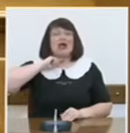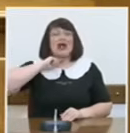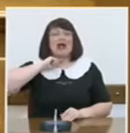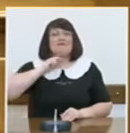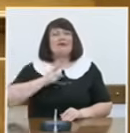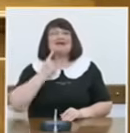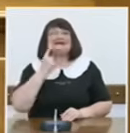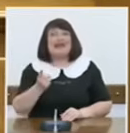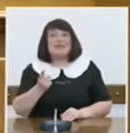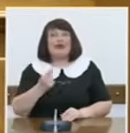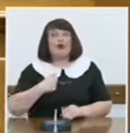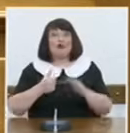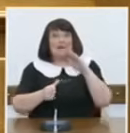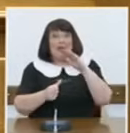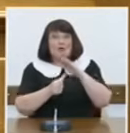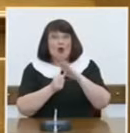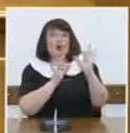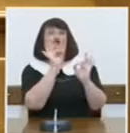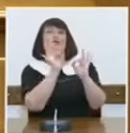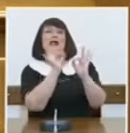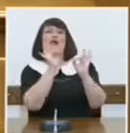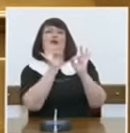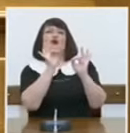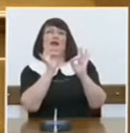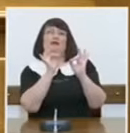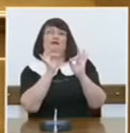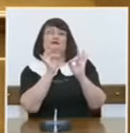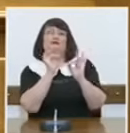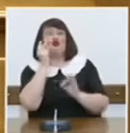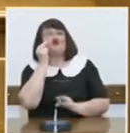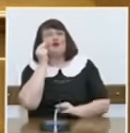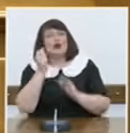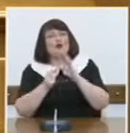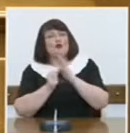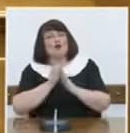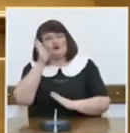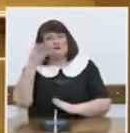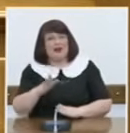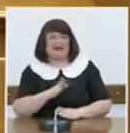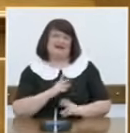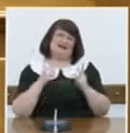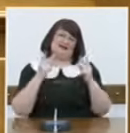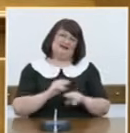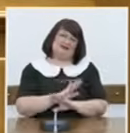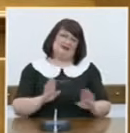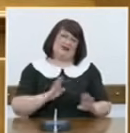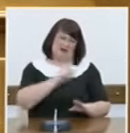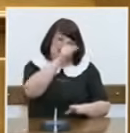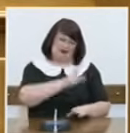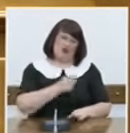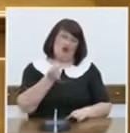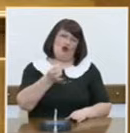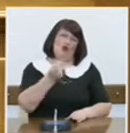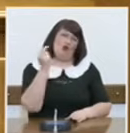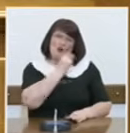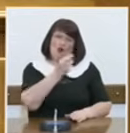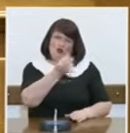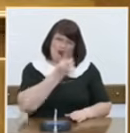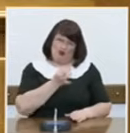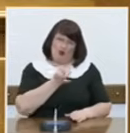πρόεδρος. Πού τα λέτε εδώ μέσα, τα λέτε εδώ μέσα. Ας σταματήσει τα ψέματα, Πρωθυπουργός. Όταν είπαμε όμως εξεταστική για τα Σκόπια, γιατί